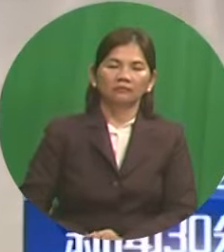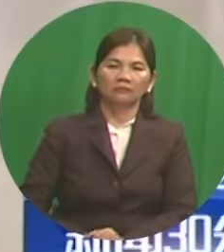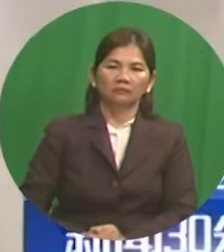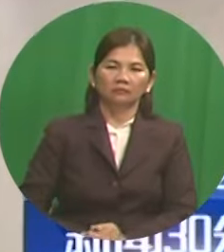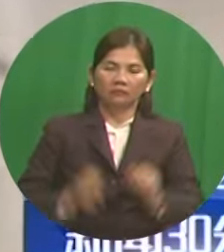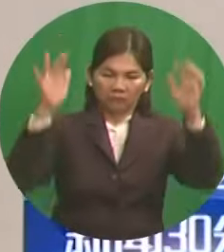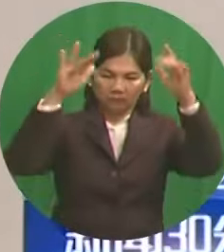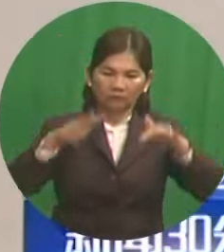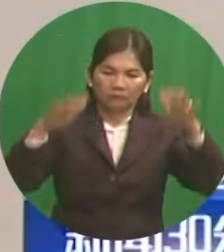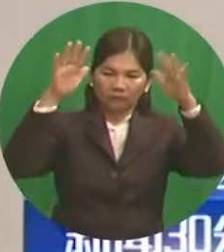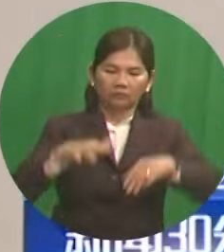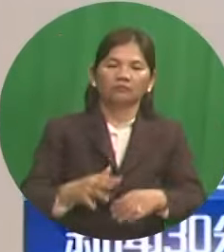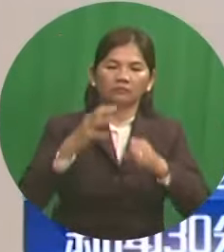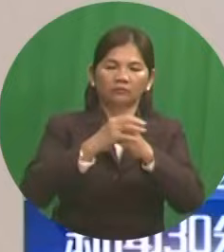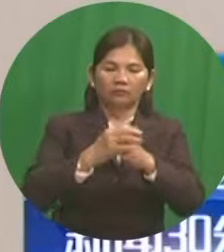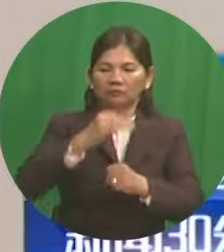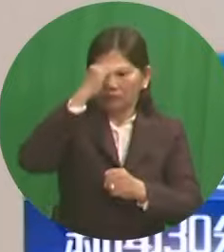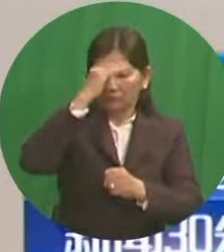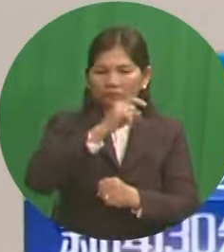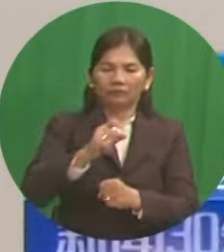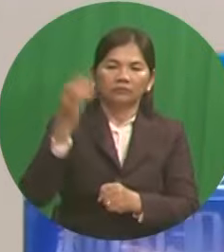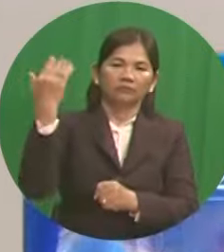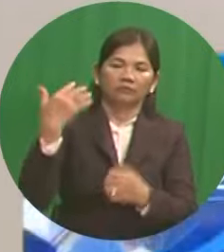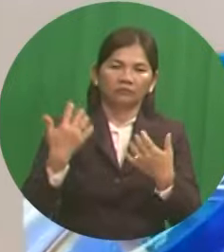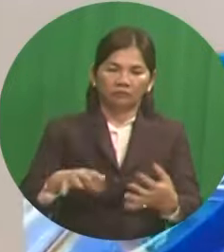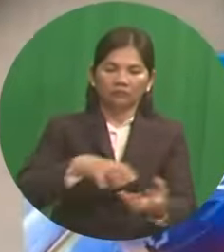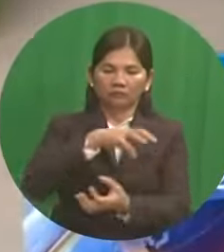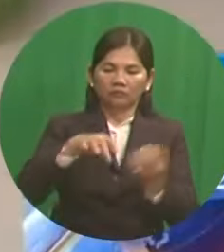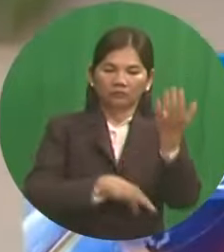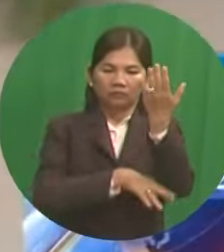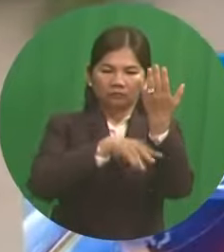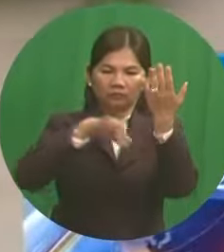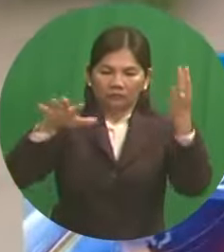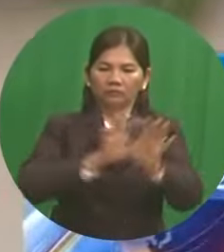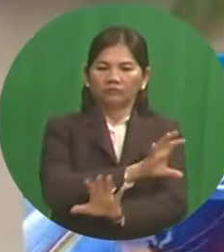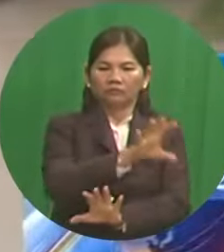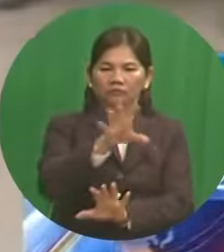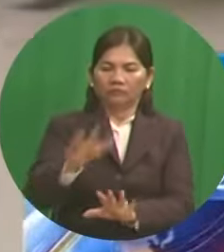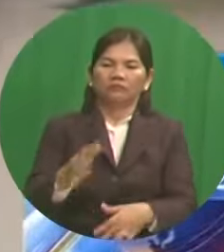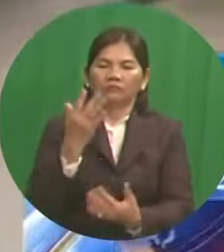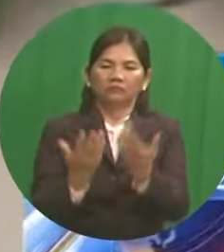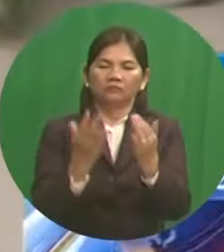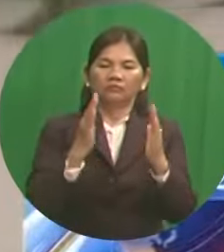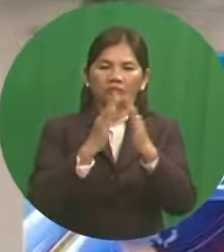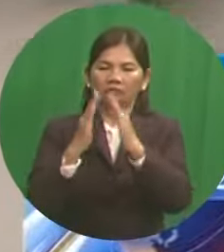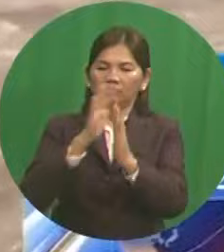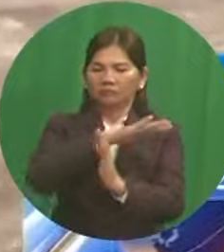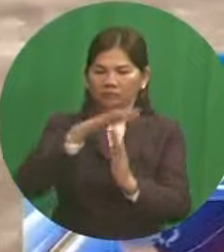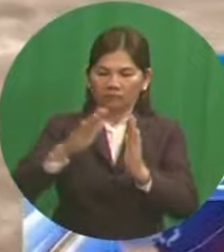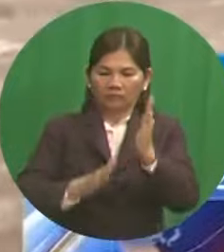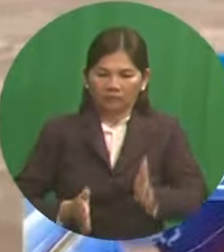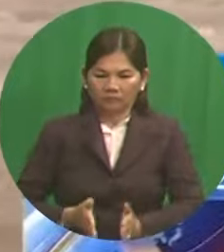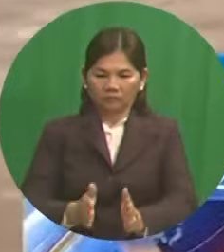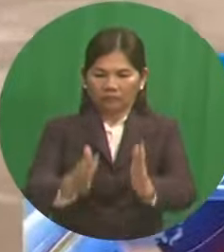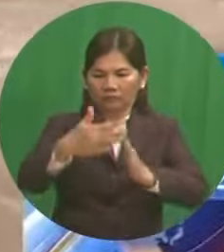ភ្លៀងធ្លាក់ខ្លាំងចាប់ពីថ្ងៃសុក្រដល់ថ្ងៃសៅរ៍សប្តាហ៍មុនបង្កឲ្យមានទឹកជំនន់នៅក្នុងខេត្តនិងពន្លិចផ្ទះនិងផ្លូវថ្នល់និ